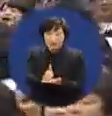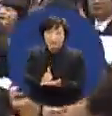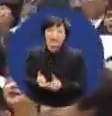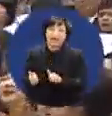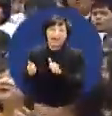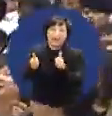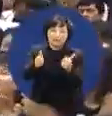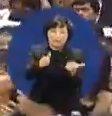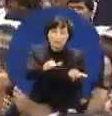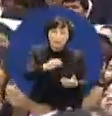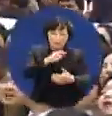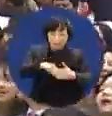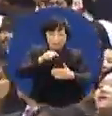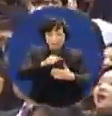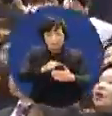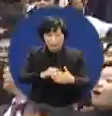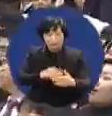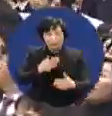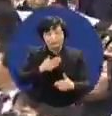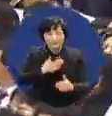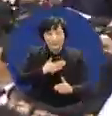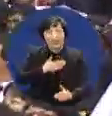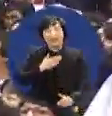죄와 사망에서